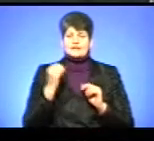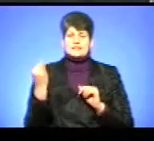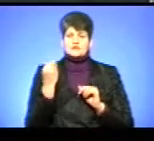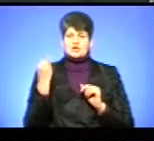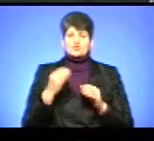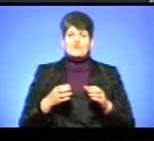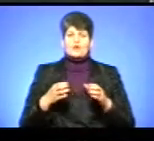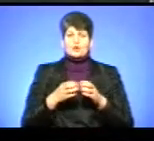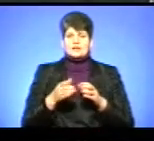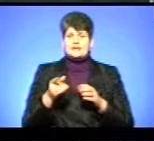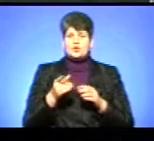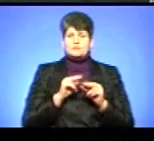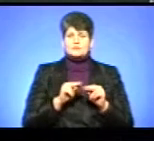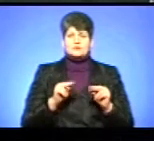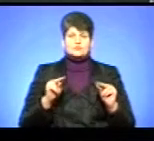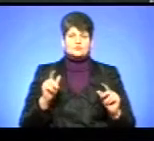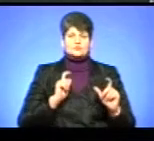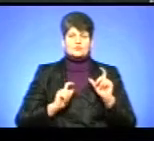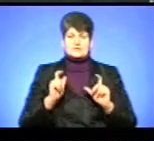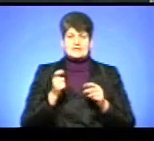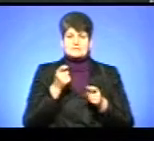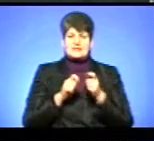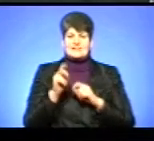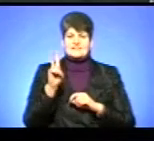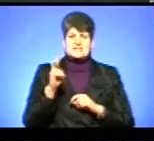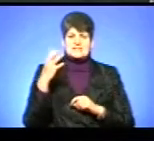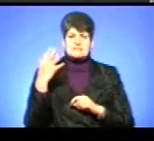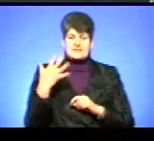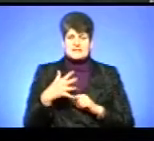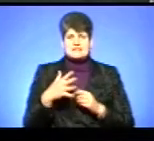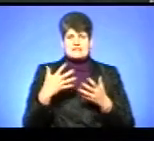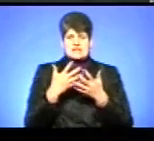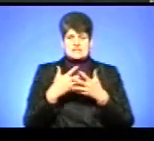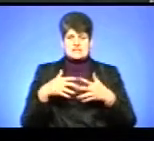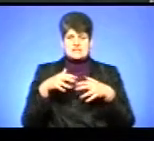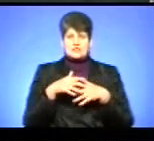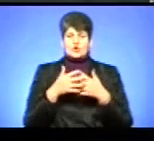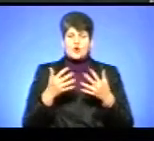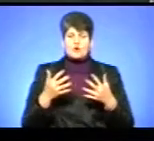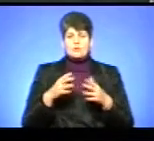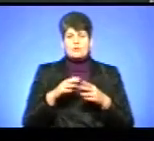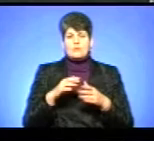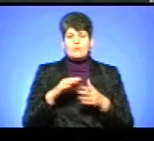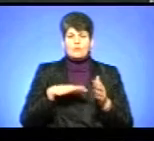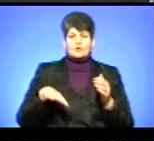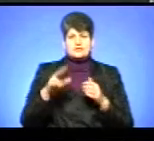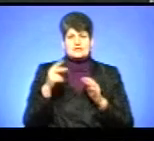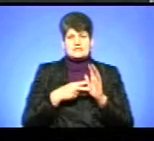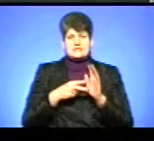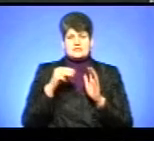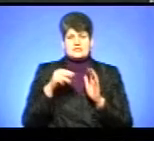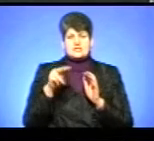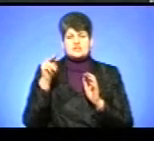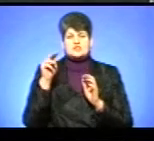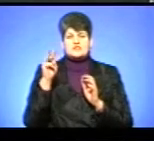історичного факультету Тернопільського педуніверситету сплели 250 маскувальних сіток площею 7200 квадратних метрів,